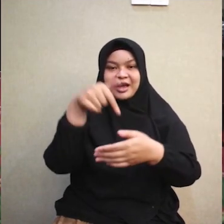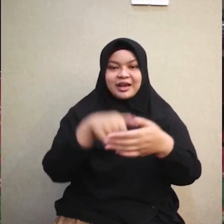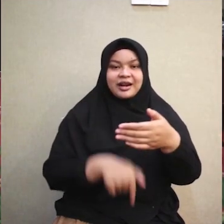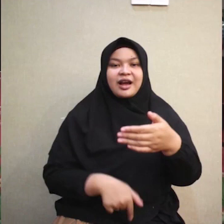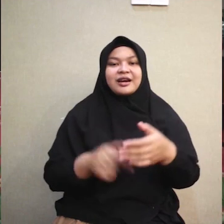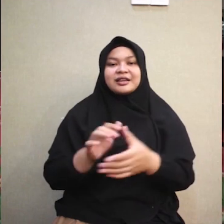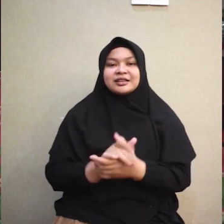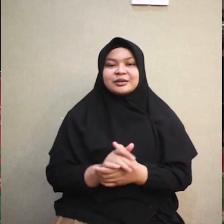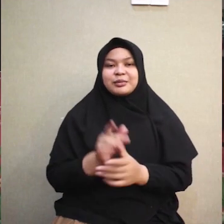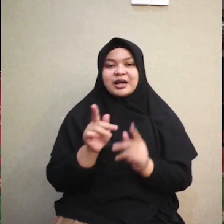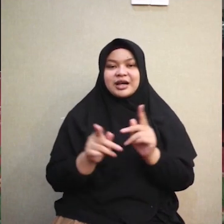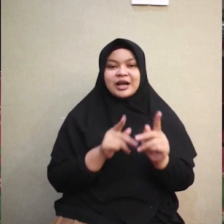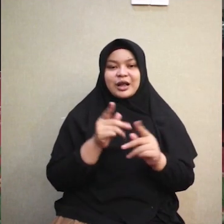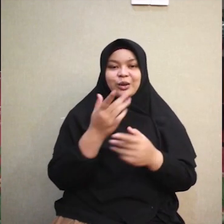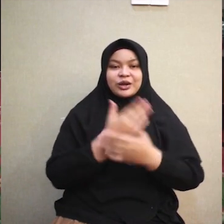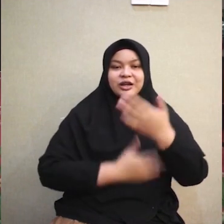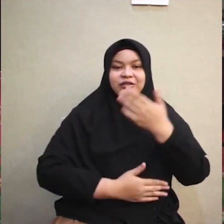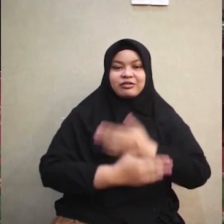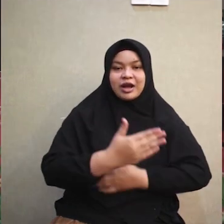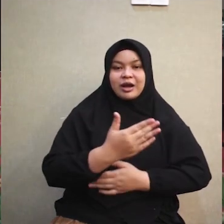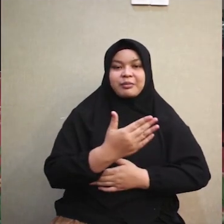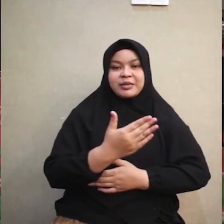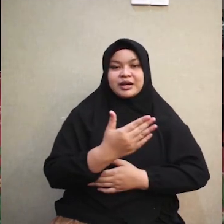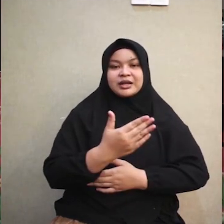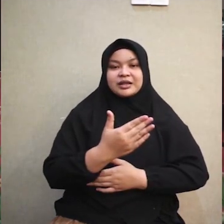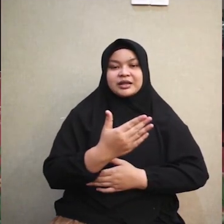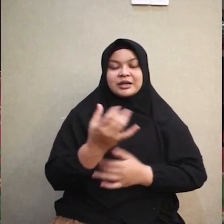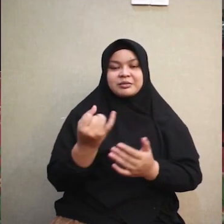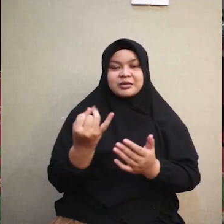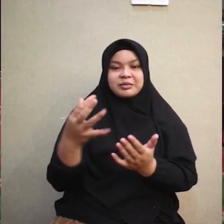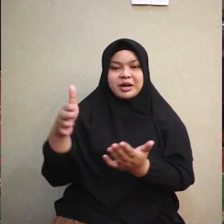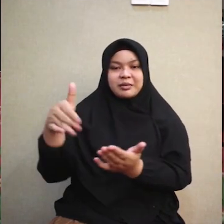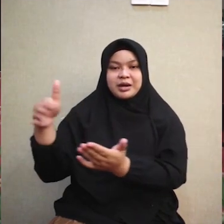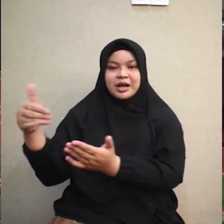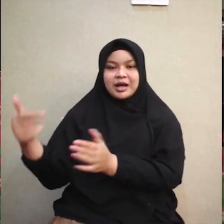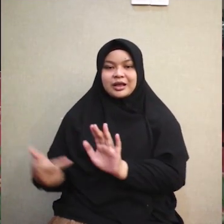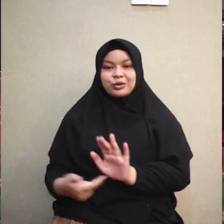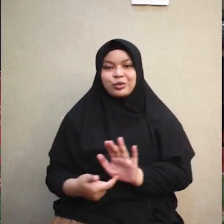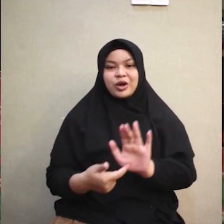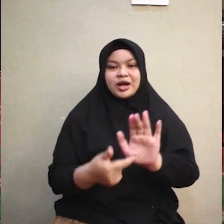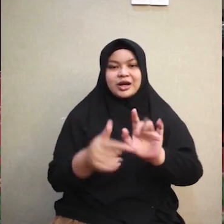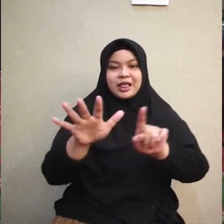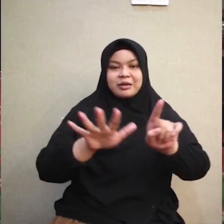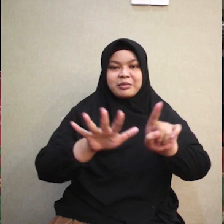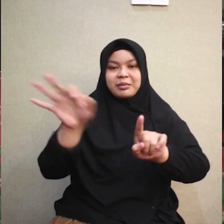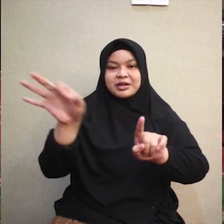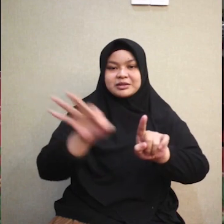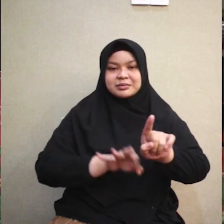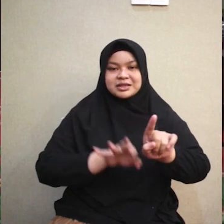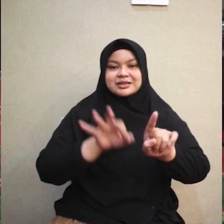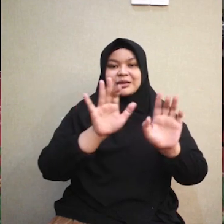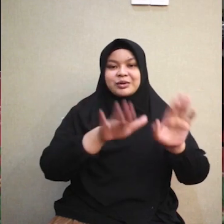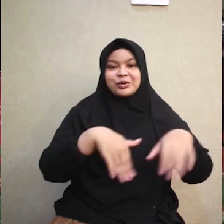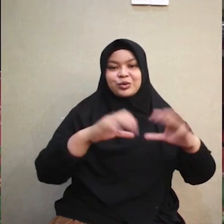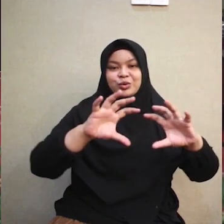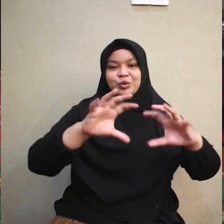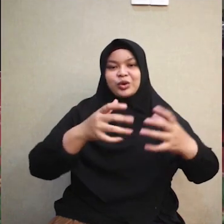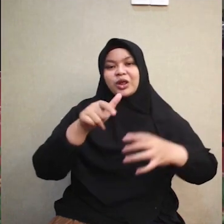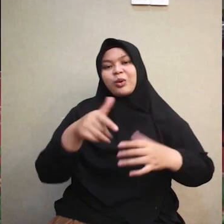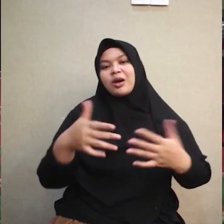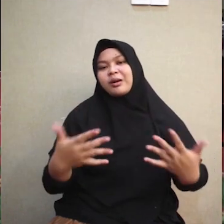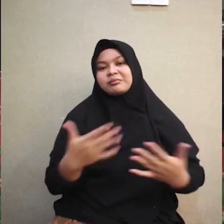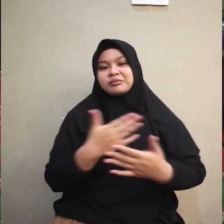bahwa difabel itu dalam beberapa data itu diungkap ada 15% penduduk dunia itu adalah